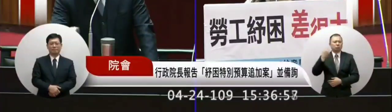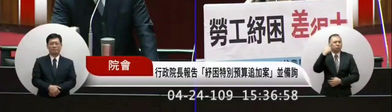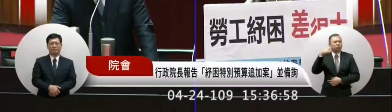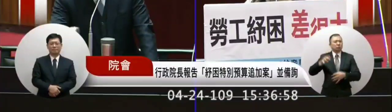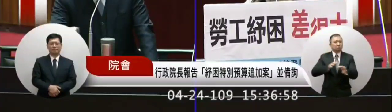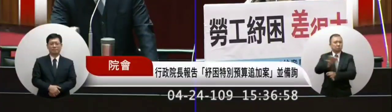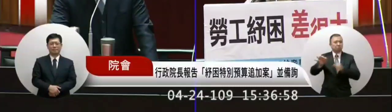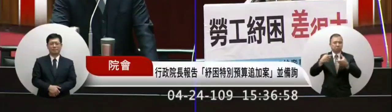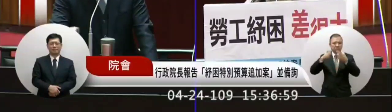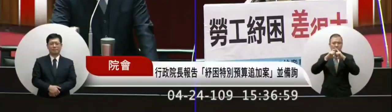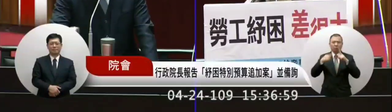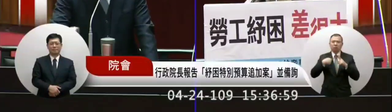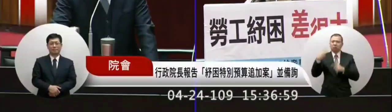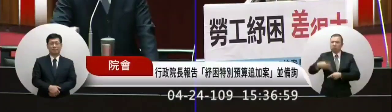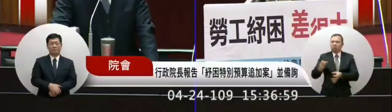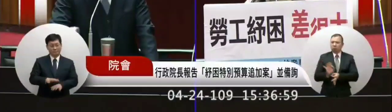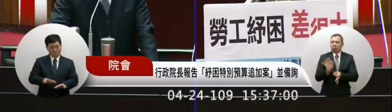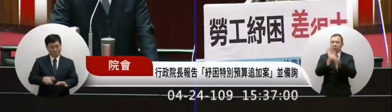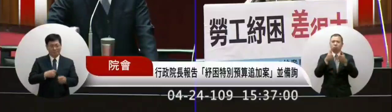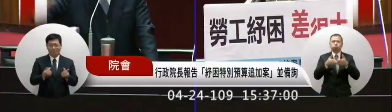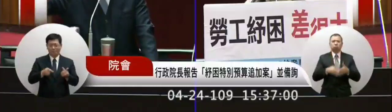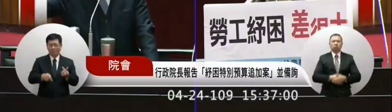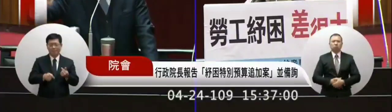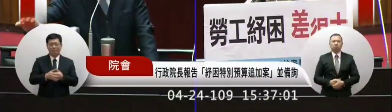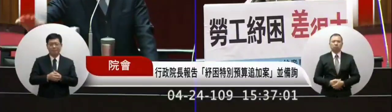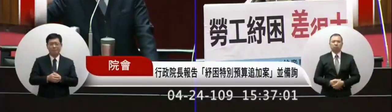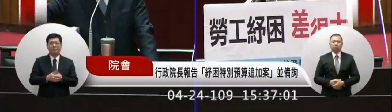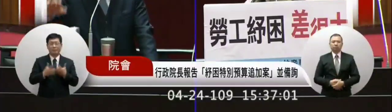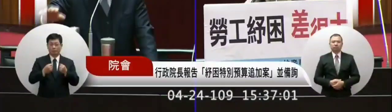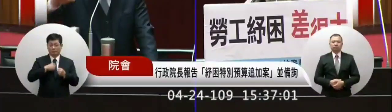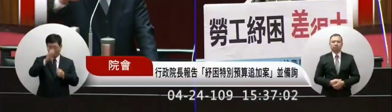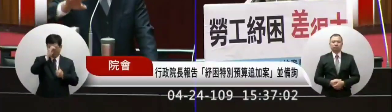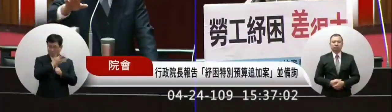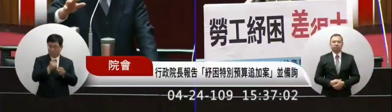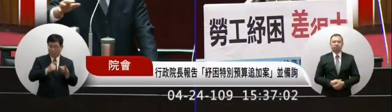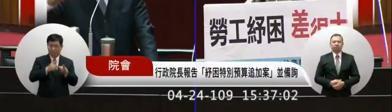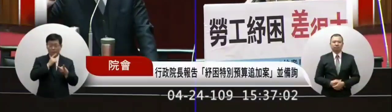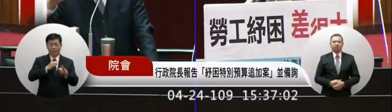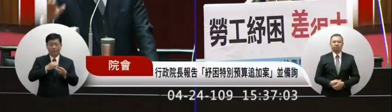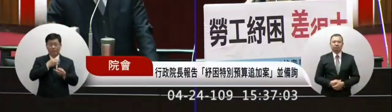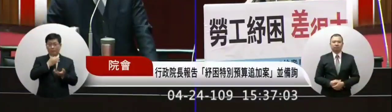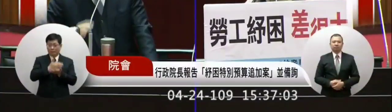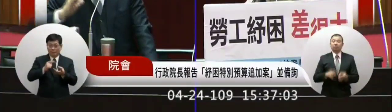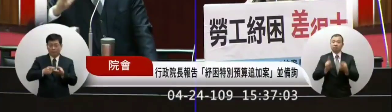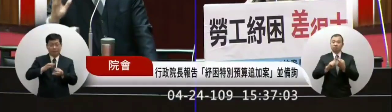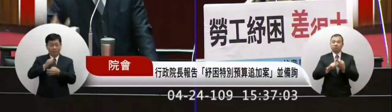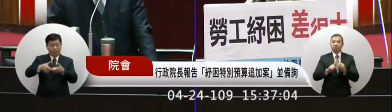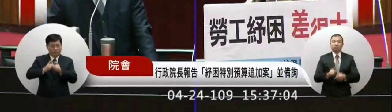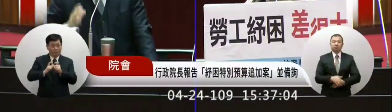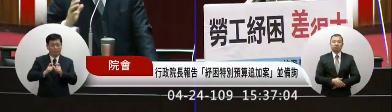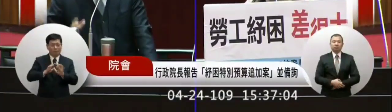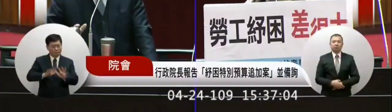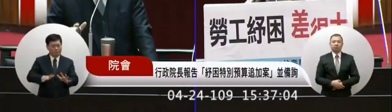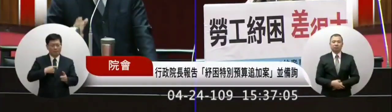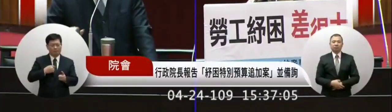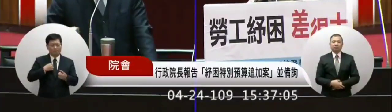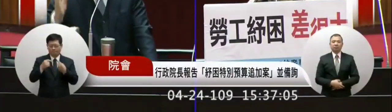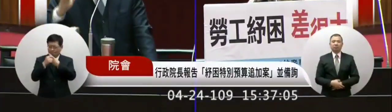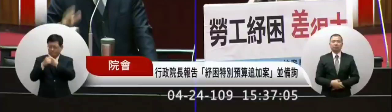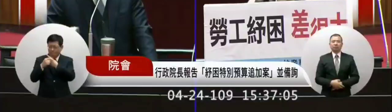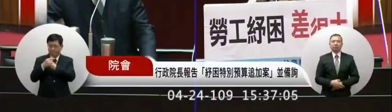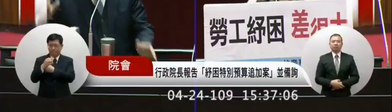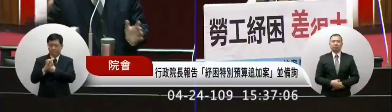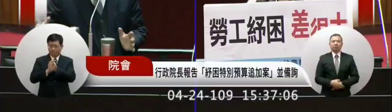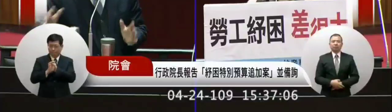再多。 是这样，我们就是防疫纾困振兴， 对， 那现在我们穷尽一切之